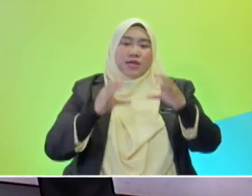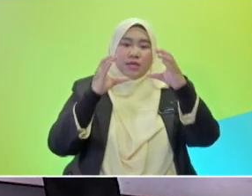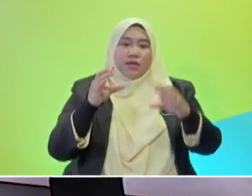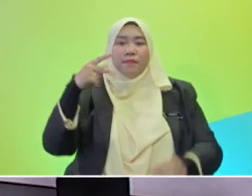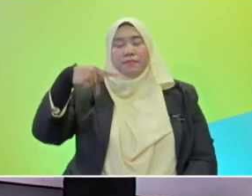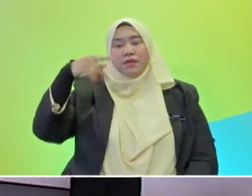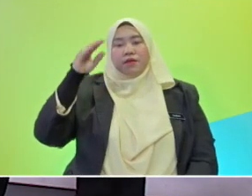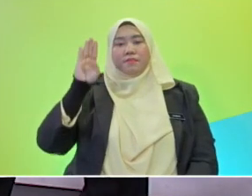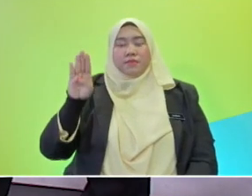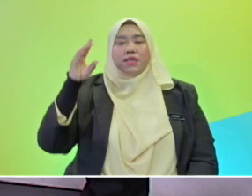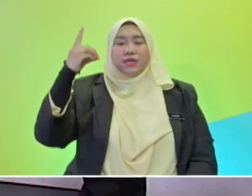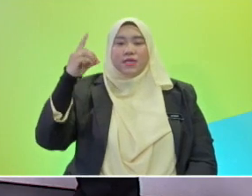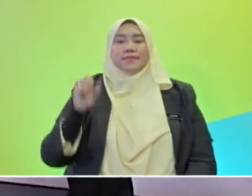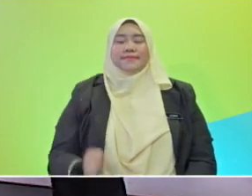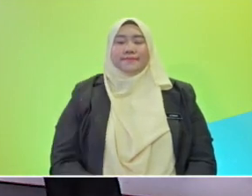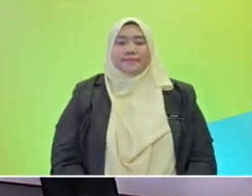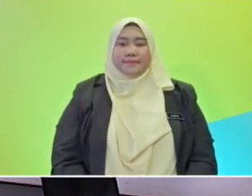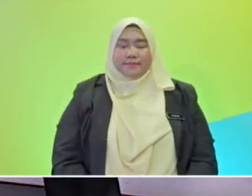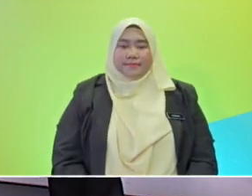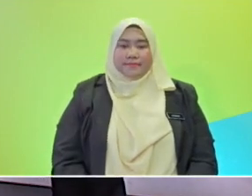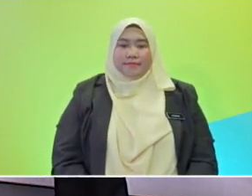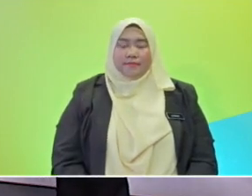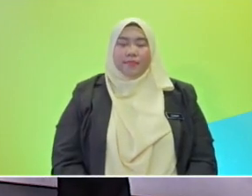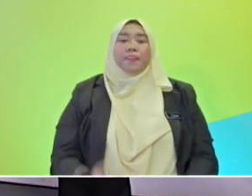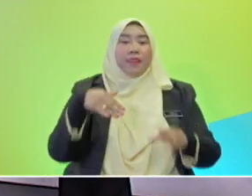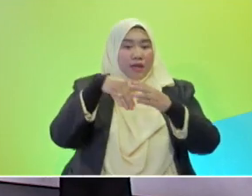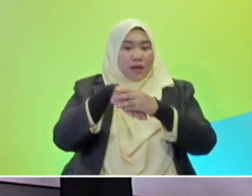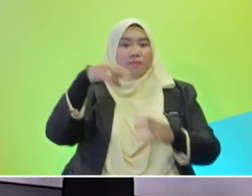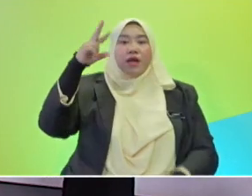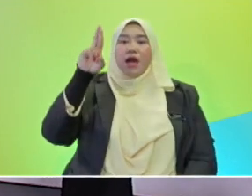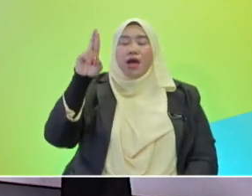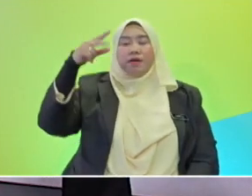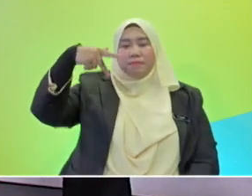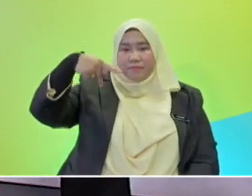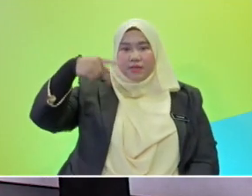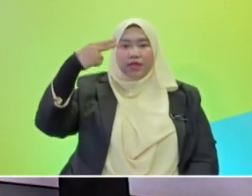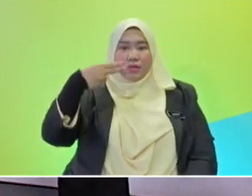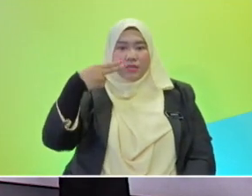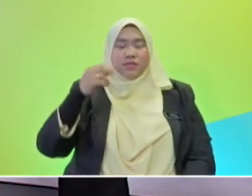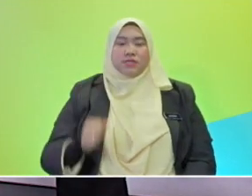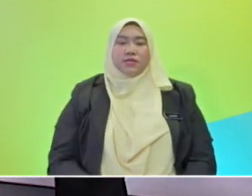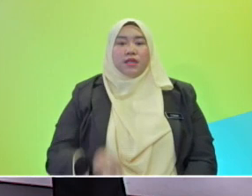penting yang perlu ada dalam perancangan arti hits yang ini penting